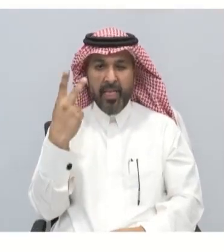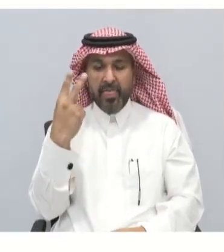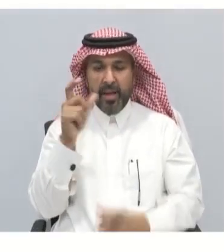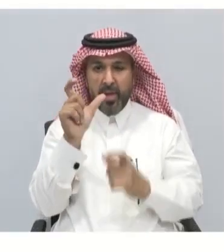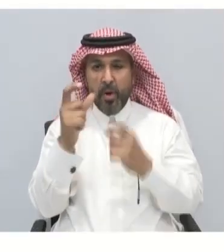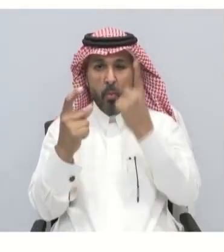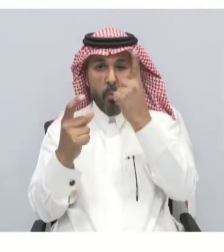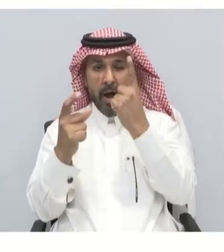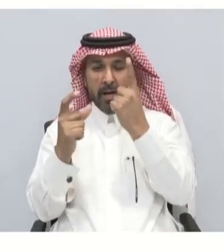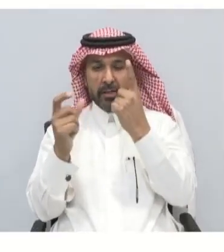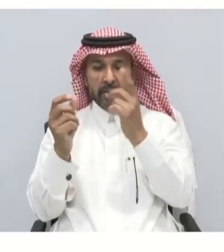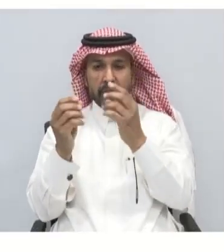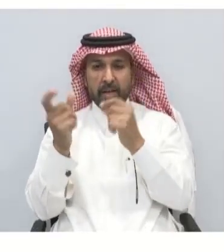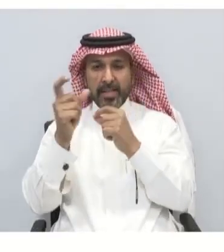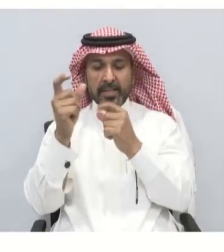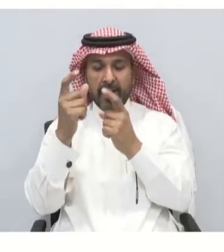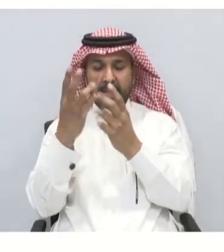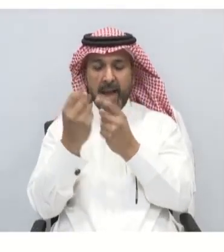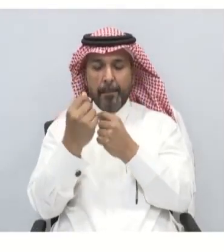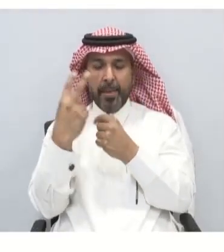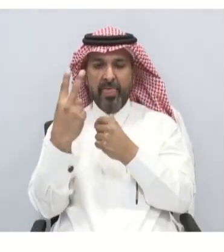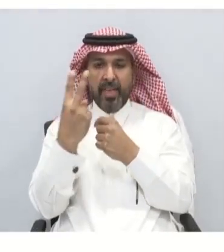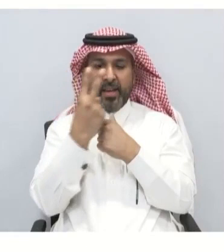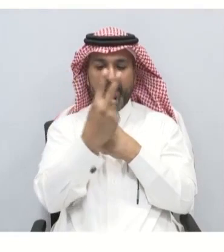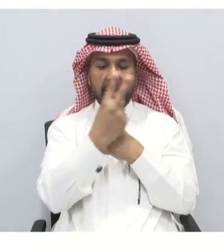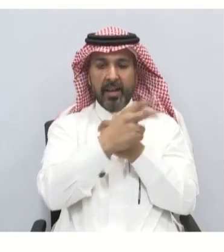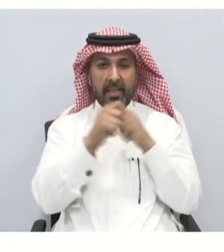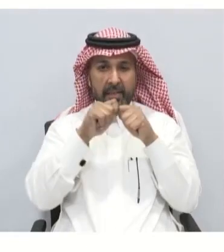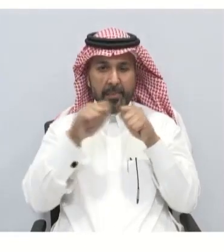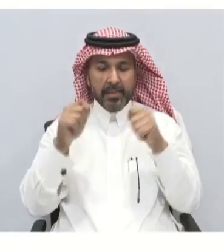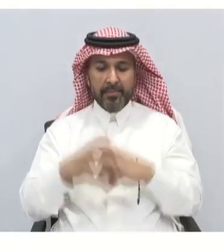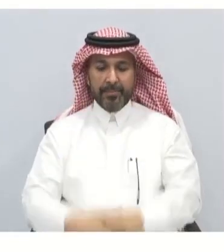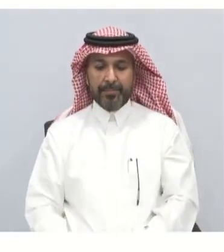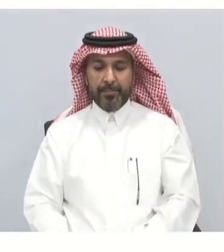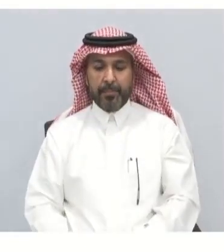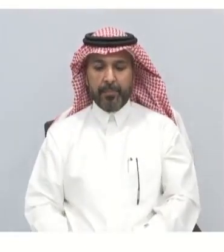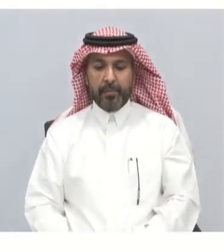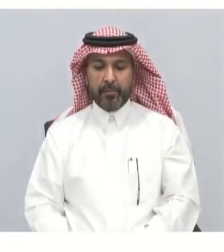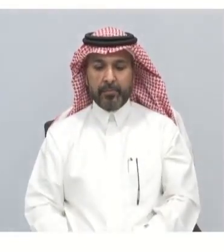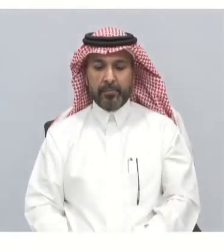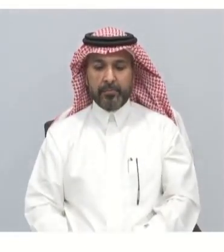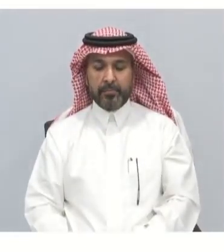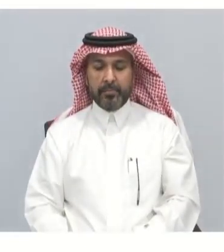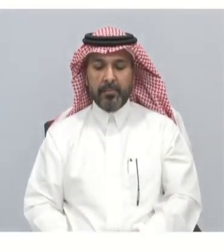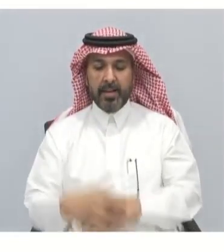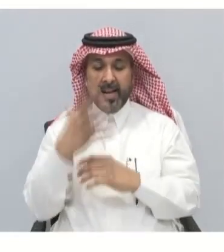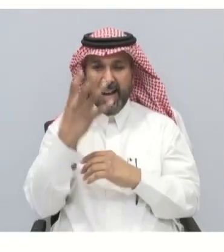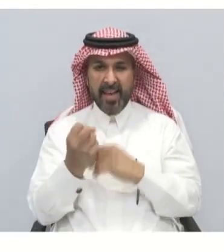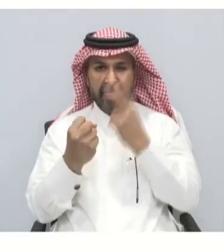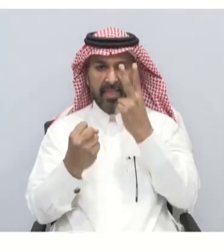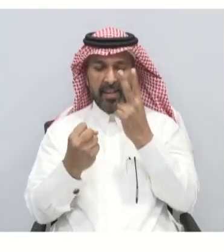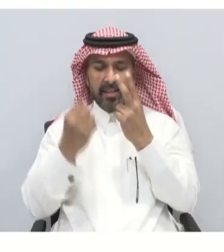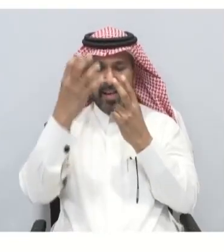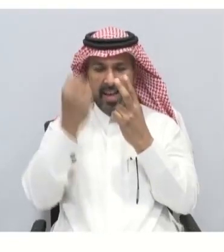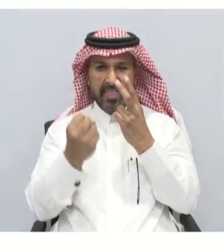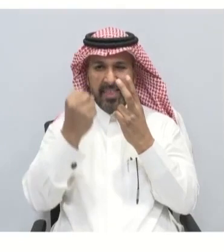هنا اللوحه الاولى اثنين قدم معناه 18 قدم بقي منها كم 16 الثانيه